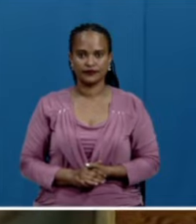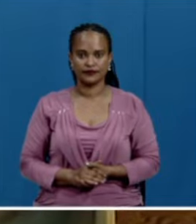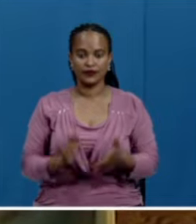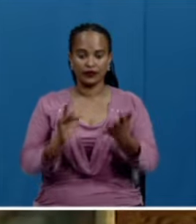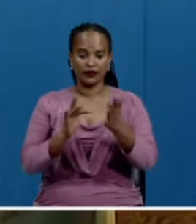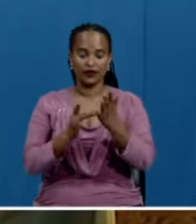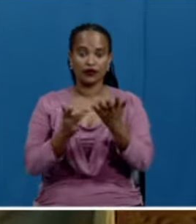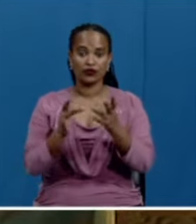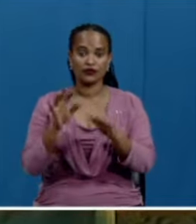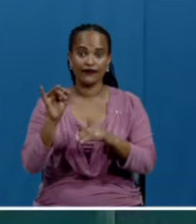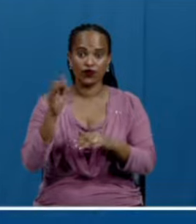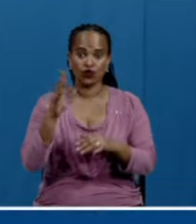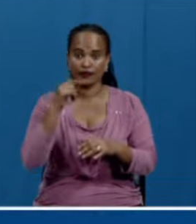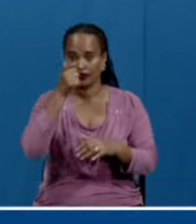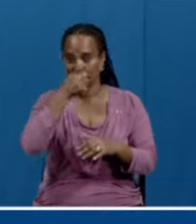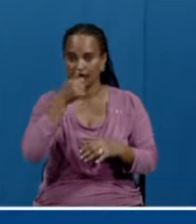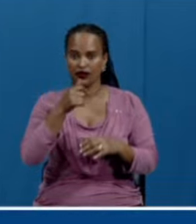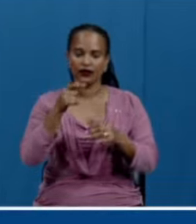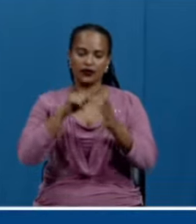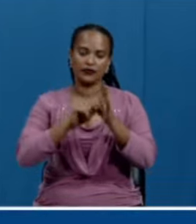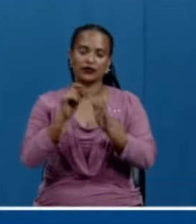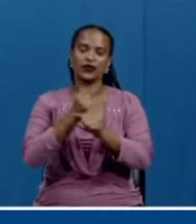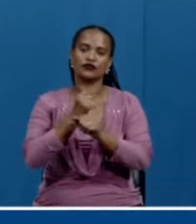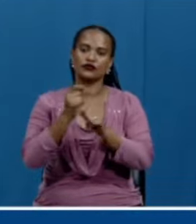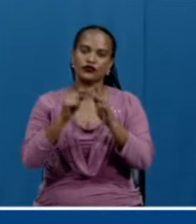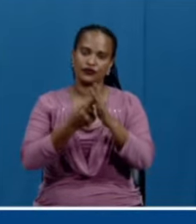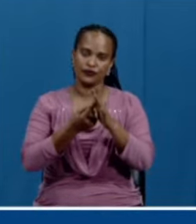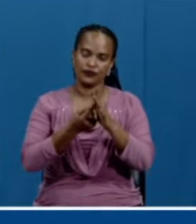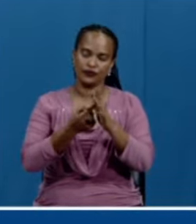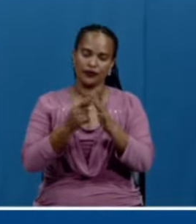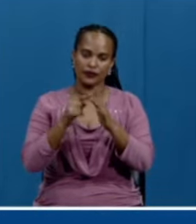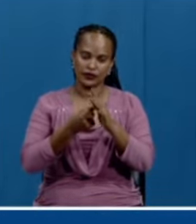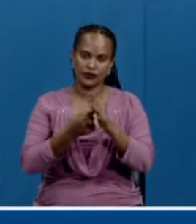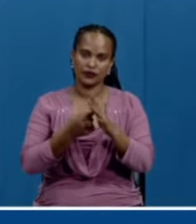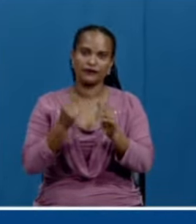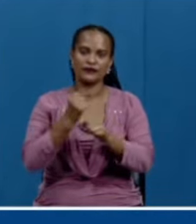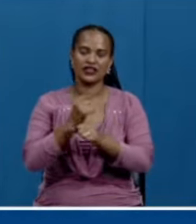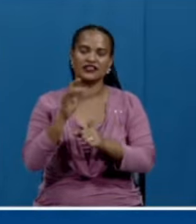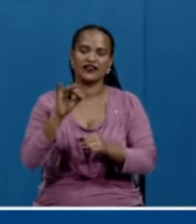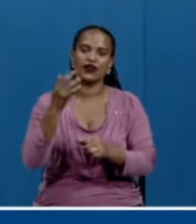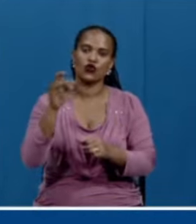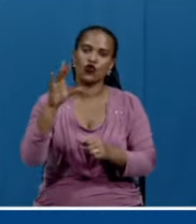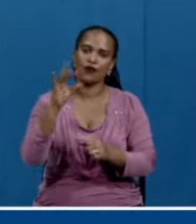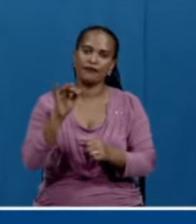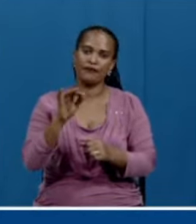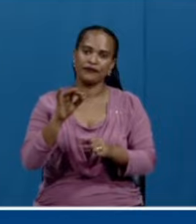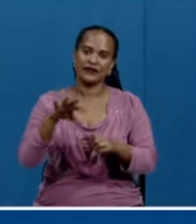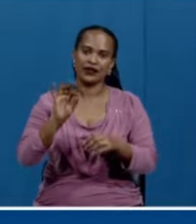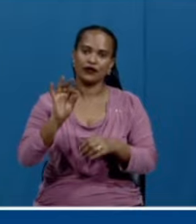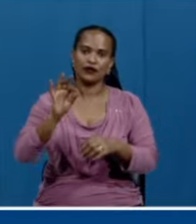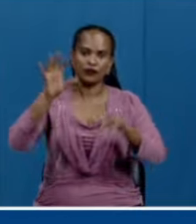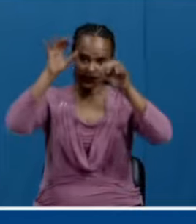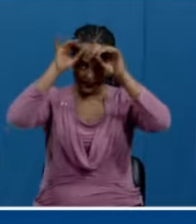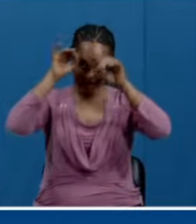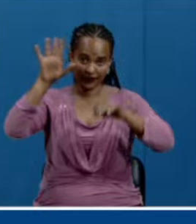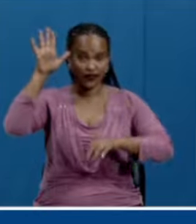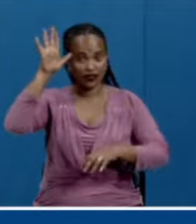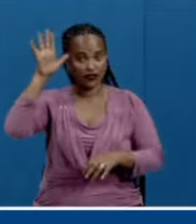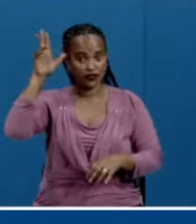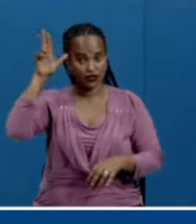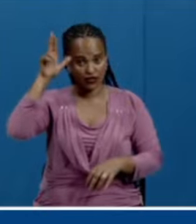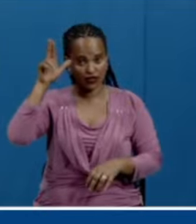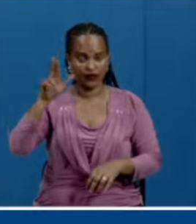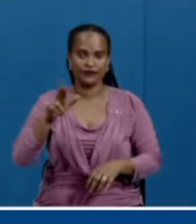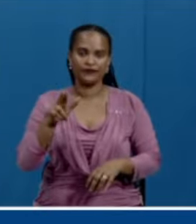ኔትወርክ ሳፋሪኮም ኢትዮጵያ ኣብ ትግራይ ዕላዊ ስርሑ ጀሚሩ ኣብ ምጅማር ዕላዊ ስራሕ ሳፋሪኮም ዝተረኸቦ ፕሬዚደንት ግዜያዊ ምምሕዳር ትግራይ ኣይተ ጌታቸው